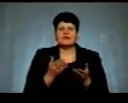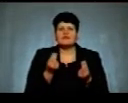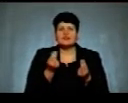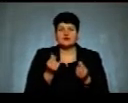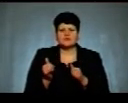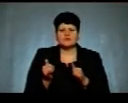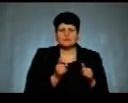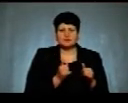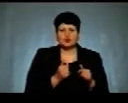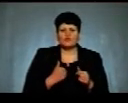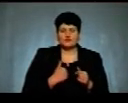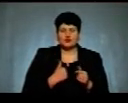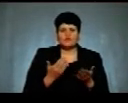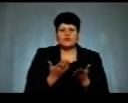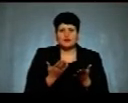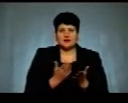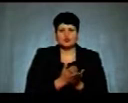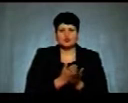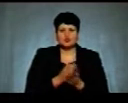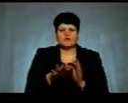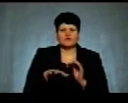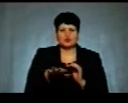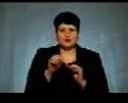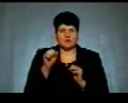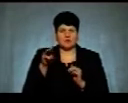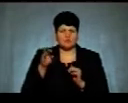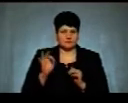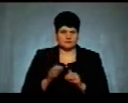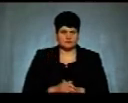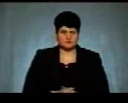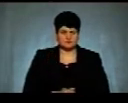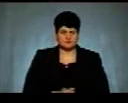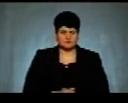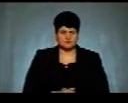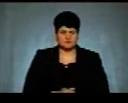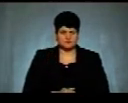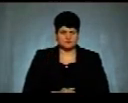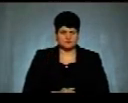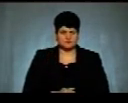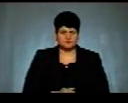забезпечення у військових, які служать у зоні бойових дій?